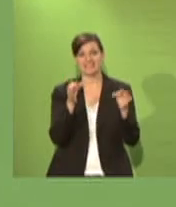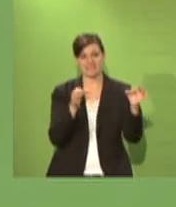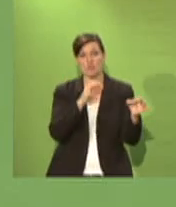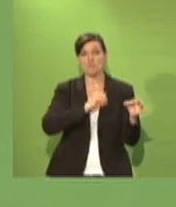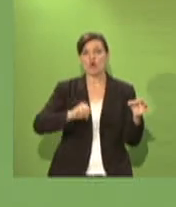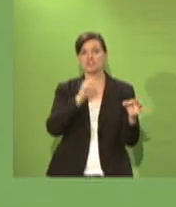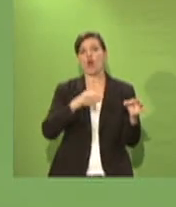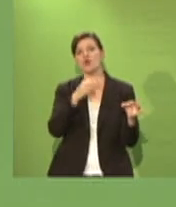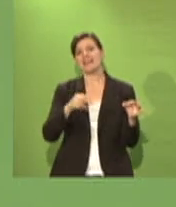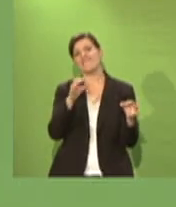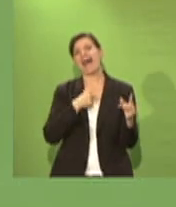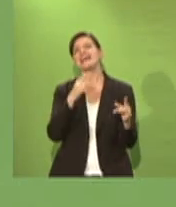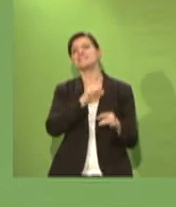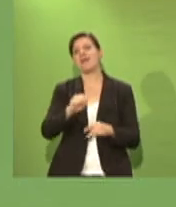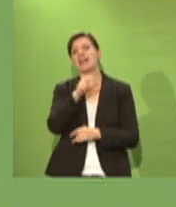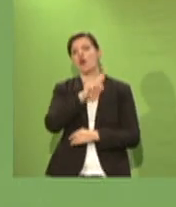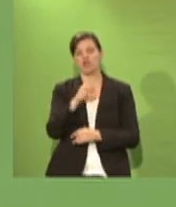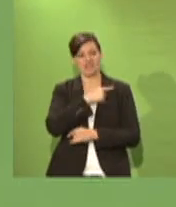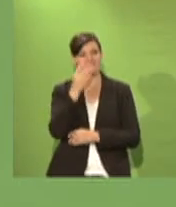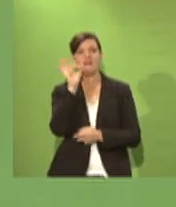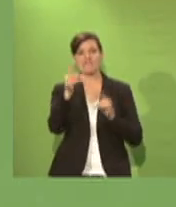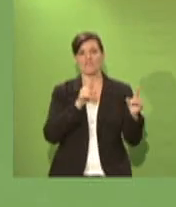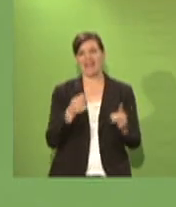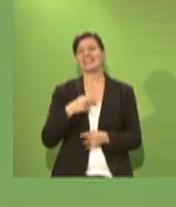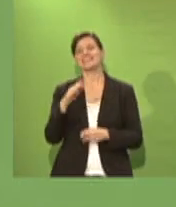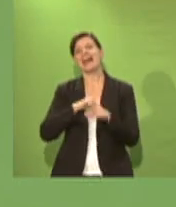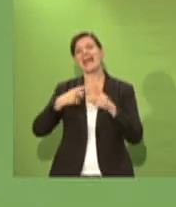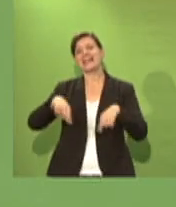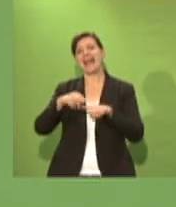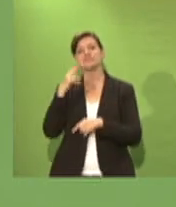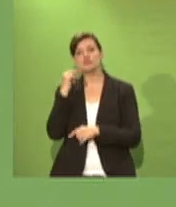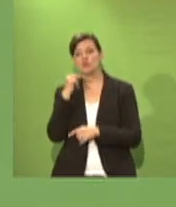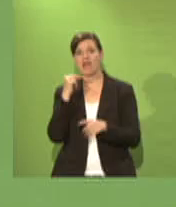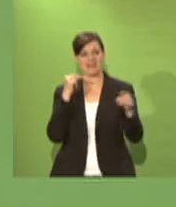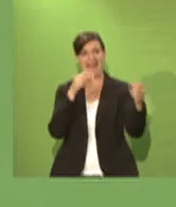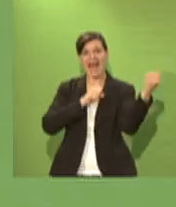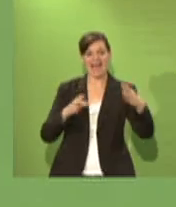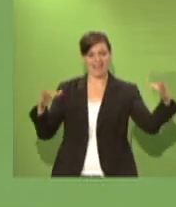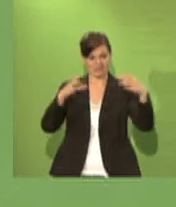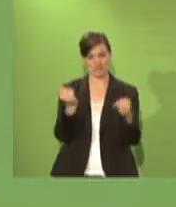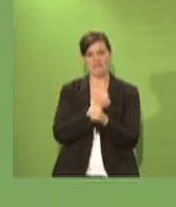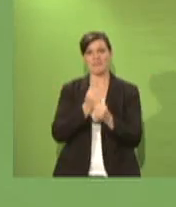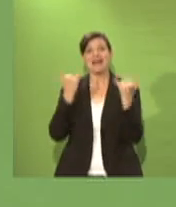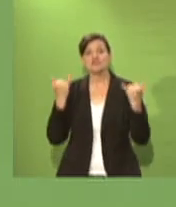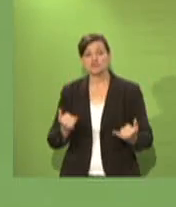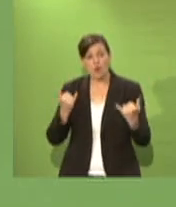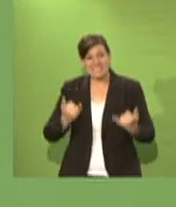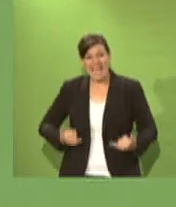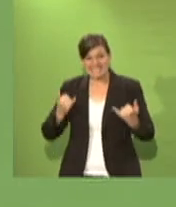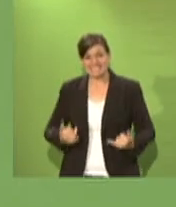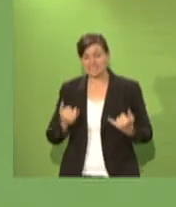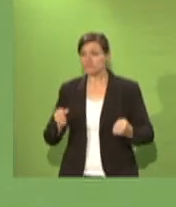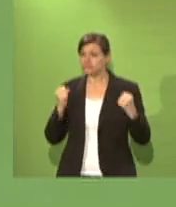Monschau, Hürtgenwald, Simmerath und Röttgen. Da haben der Kreis Düren und die Städteregion Aachen zusammengearbeitet. Das heißt, jetzt schon ganz